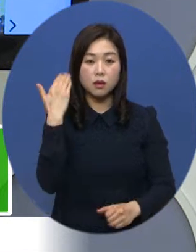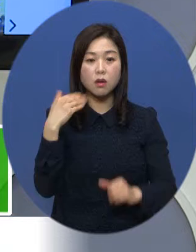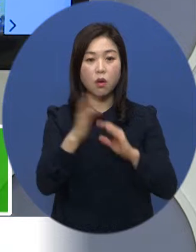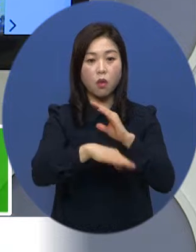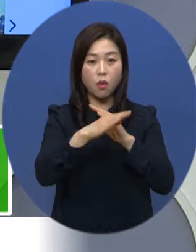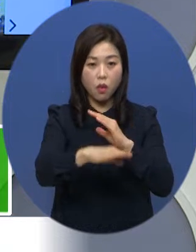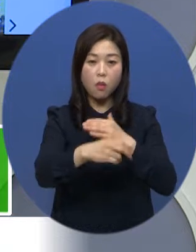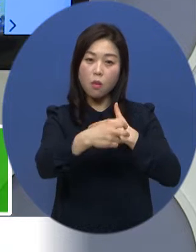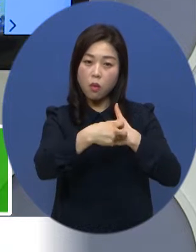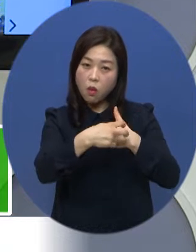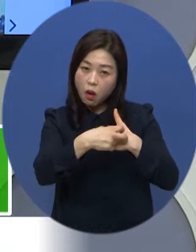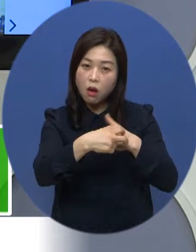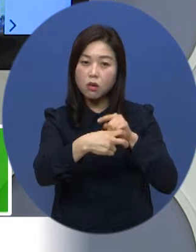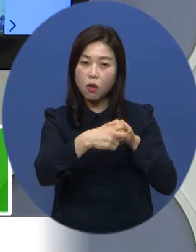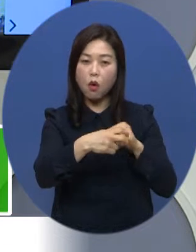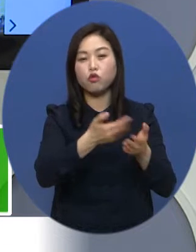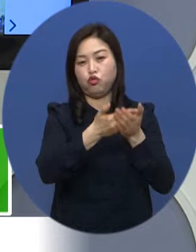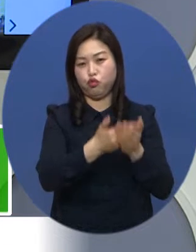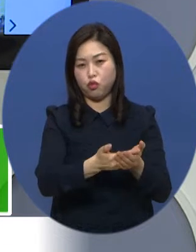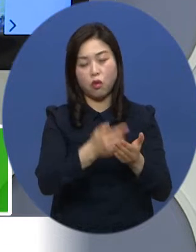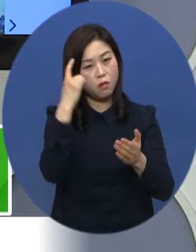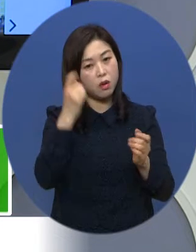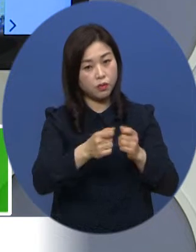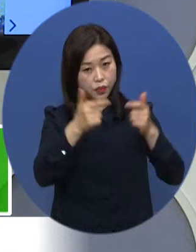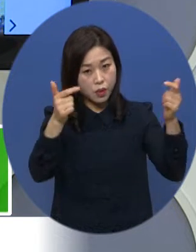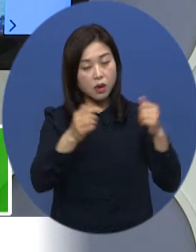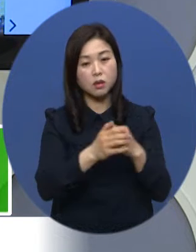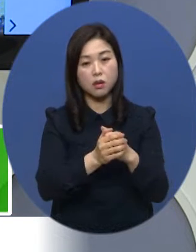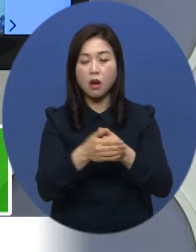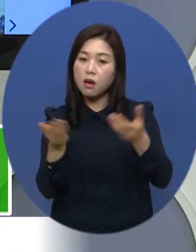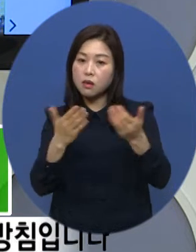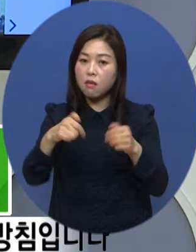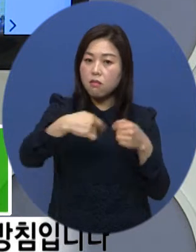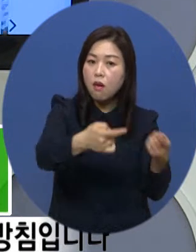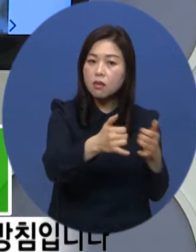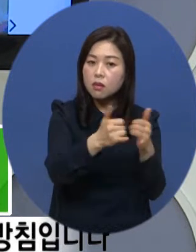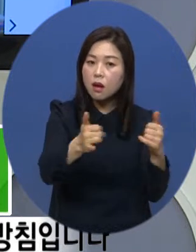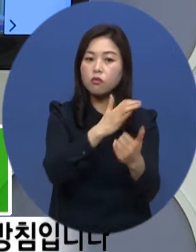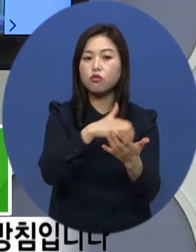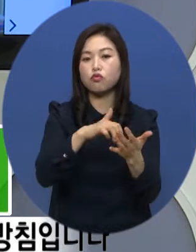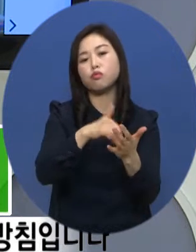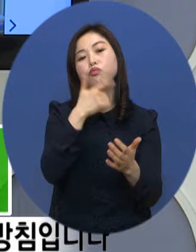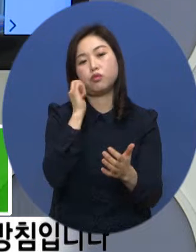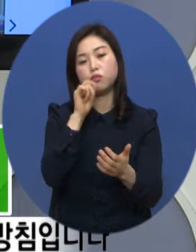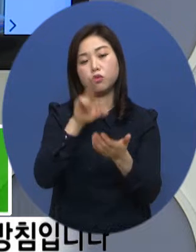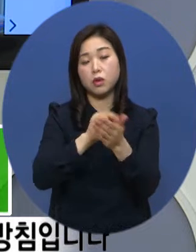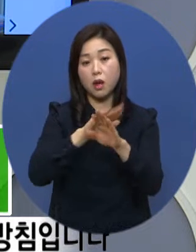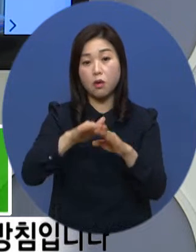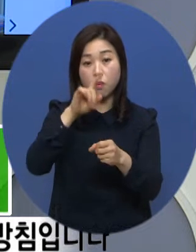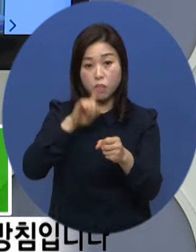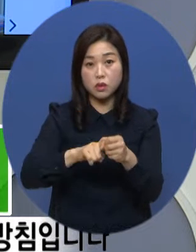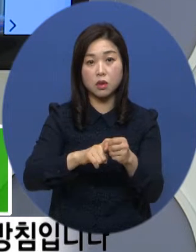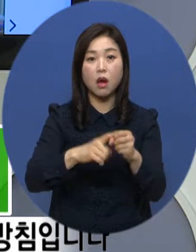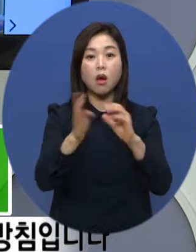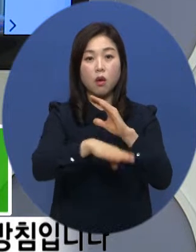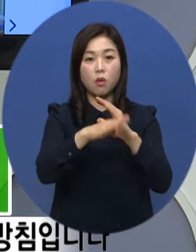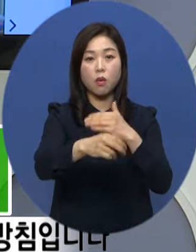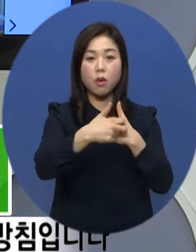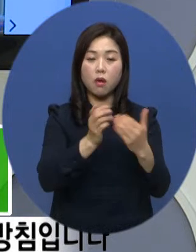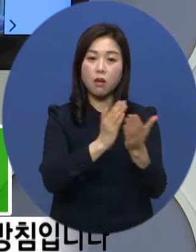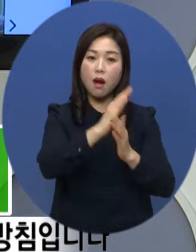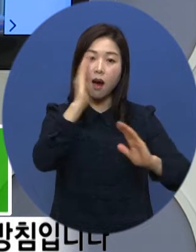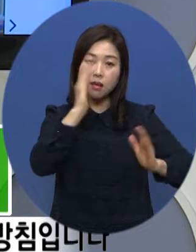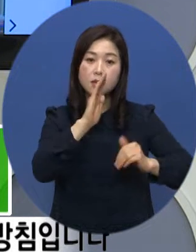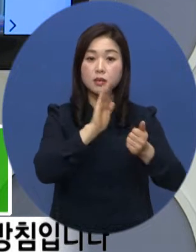공공 보건 의료의 중요성은 커지는 반면 종설 인력은 부족한 문제를 해결하기 위해 공중보건 장학 제도